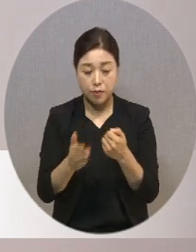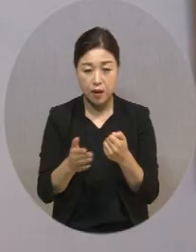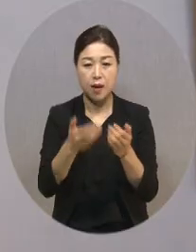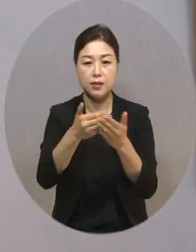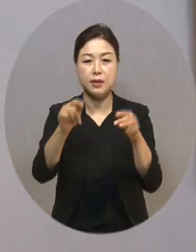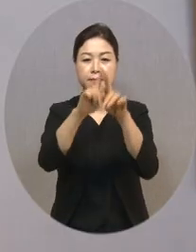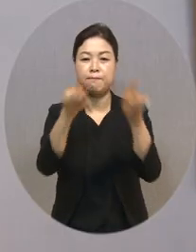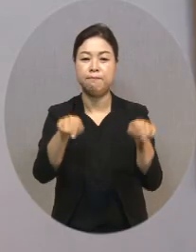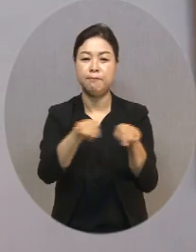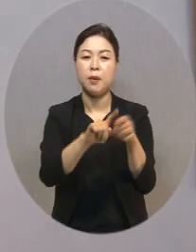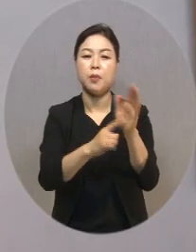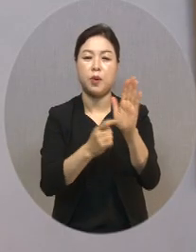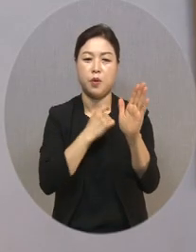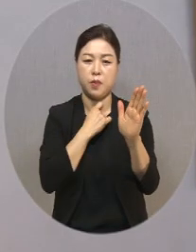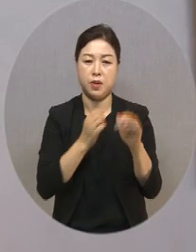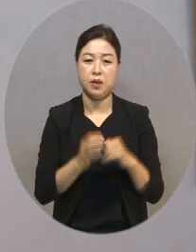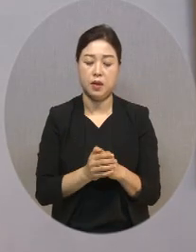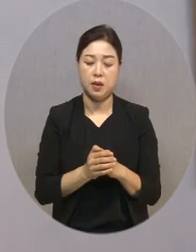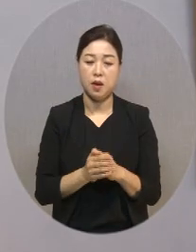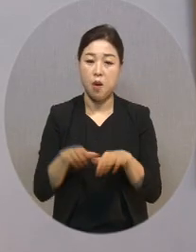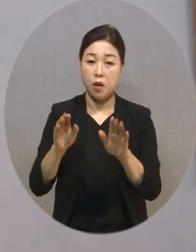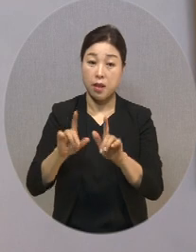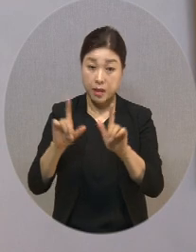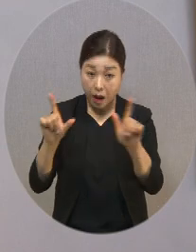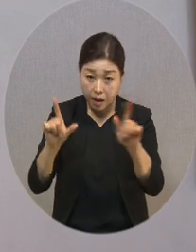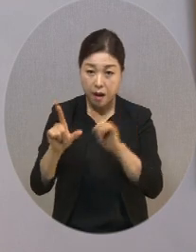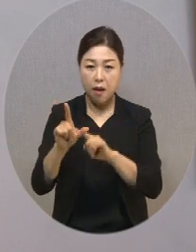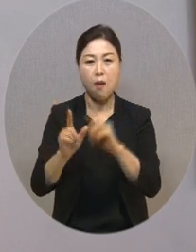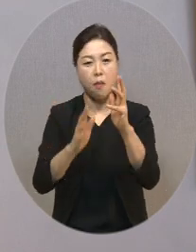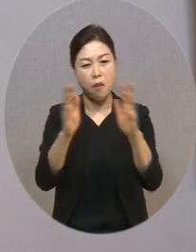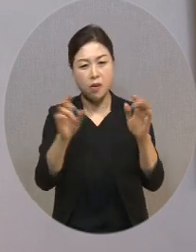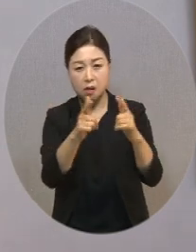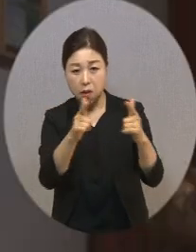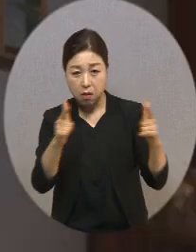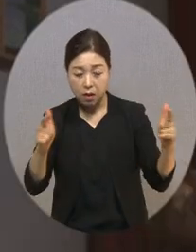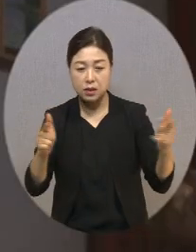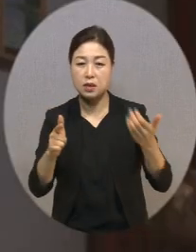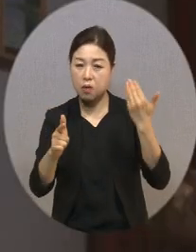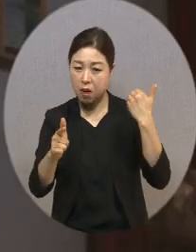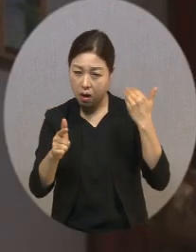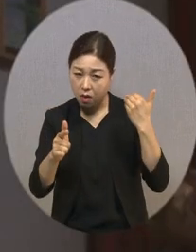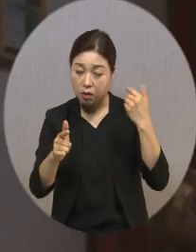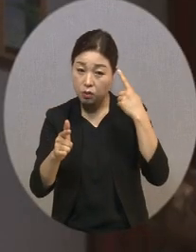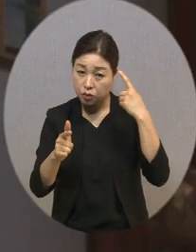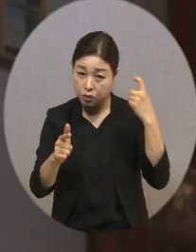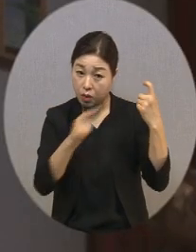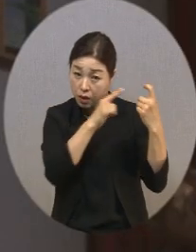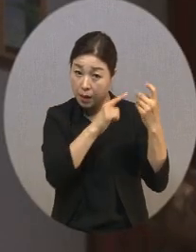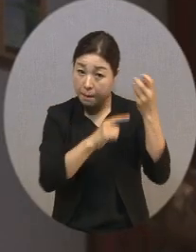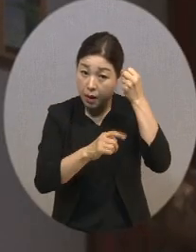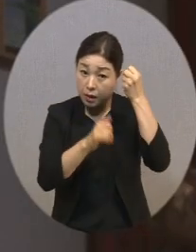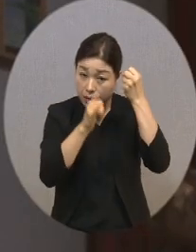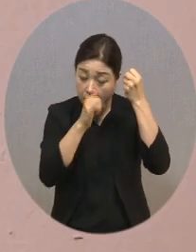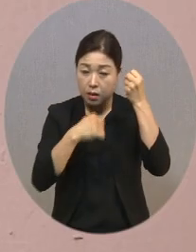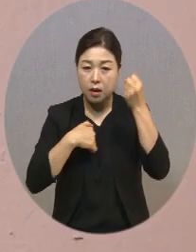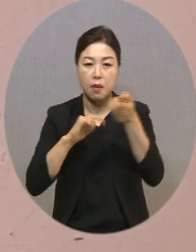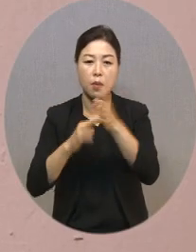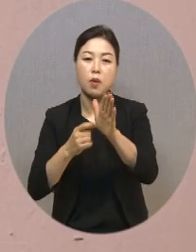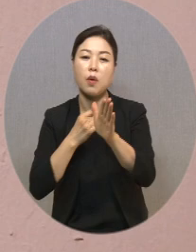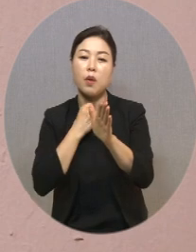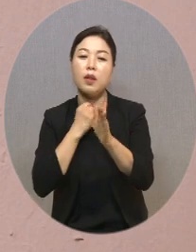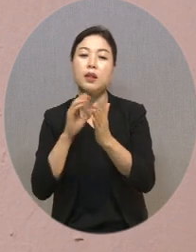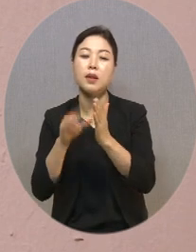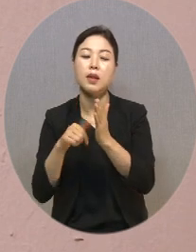표현하고자. 그날의 풍경은 지나간 시간에 머무르겠지만 내가 표현하고자 하는 순간에